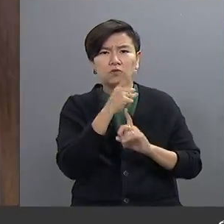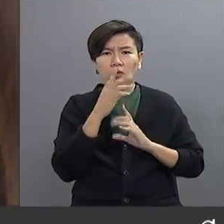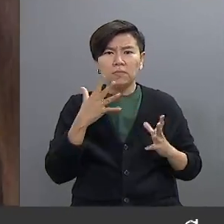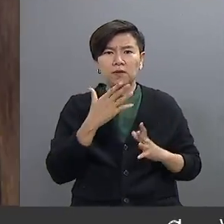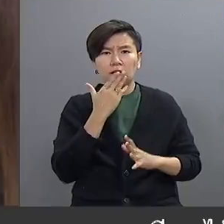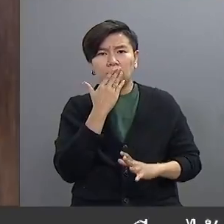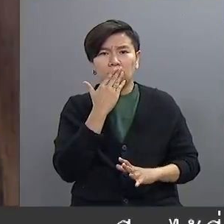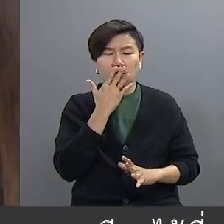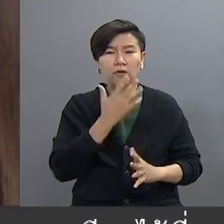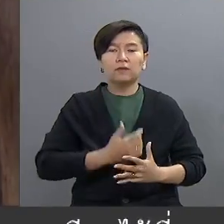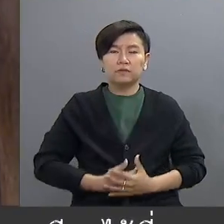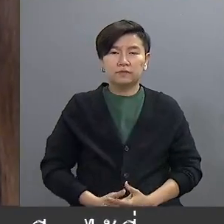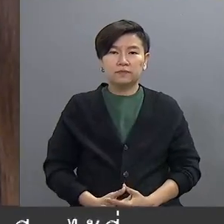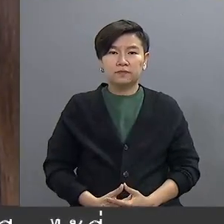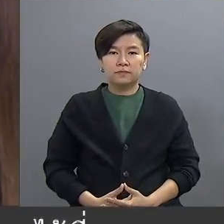รงจุดๆนั้น